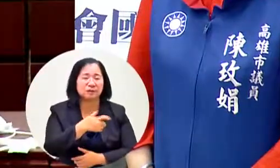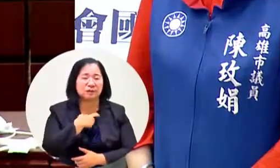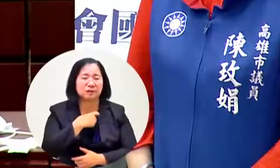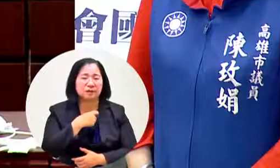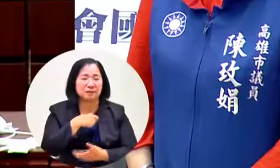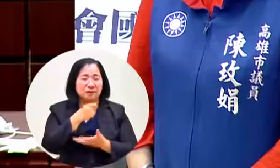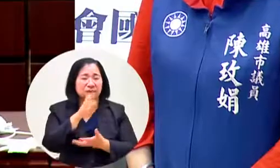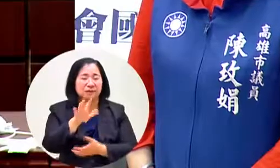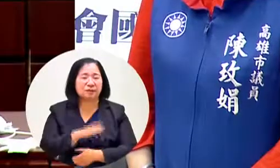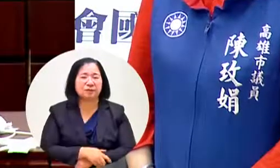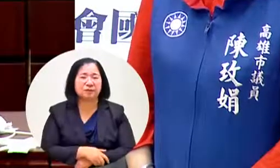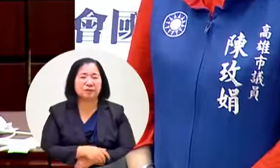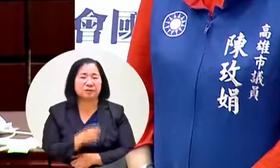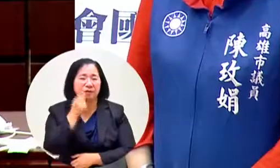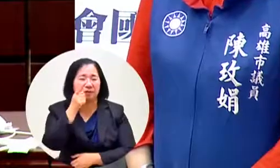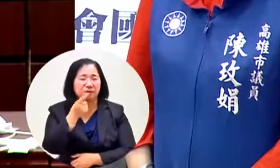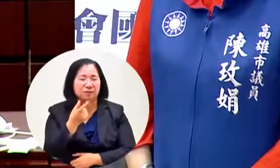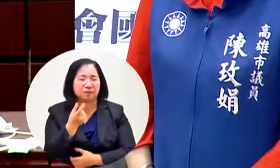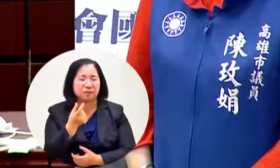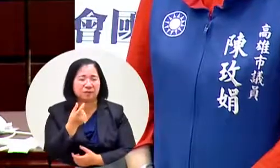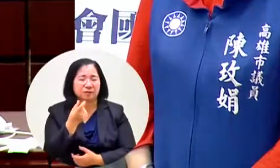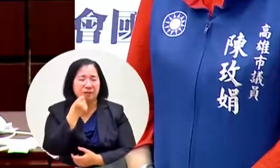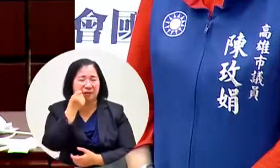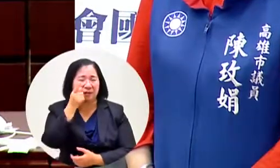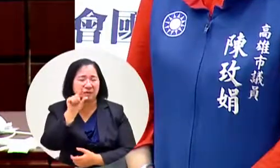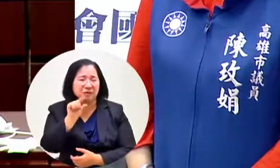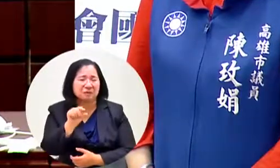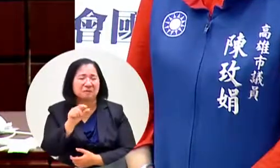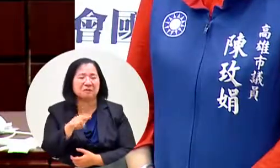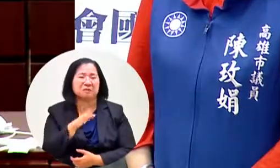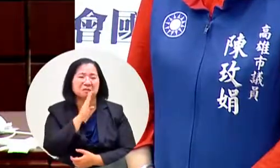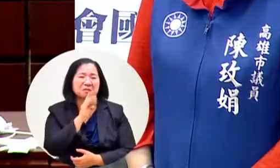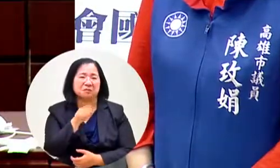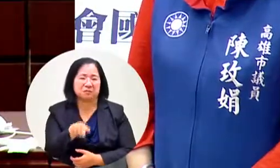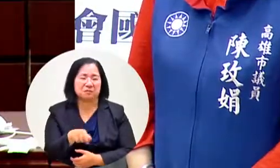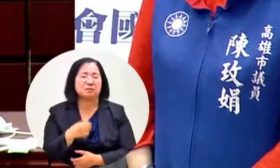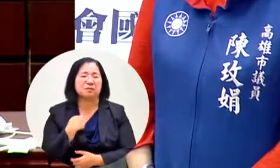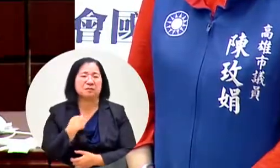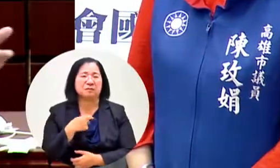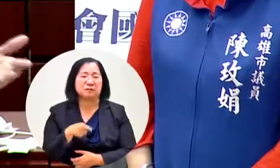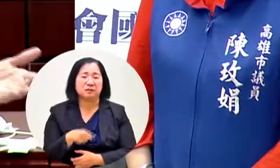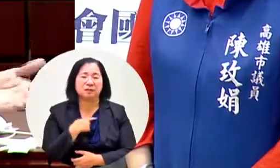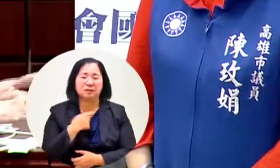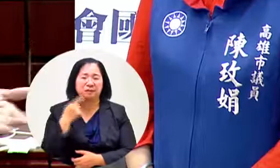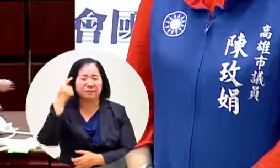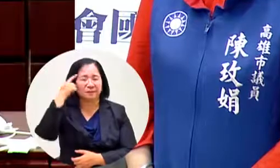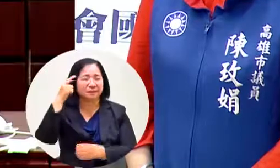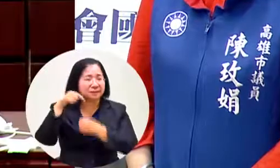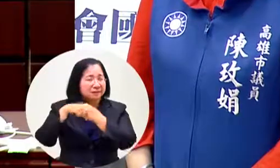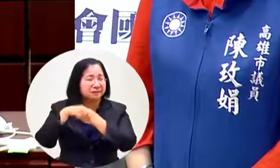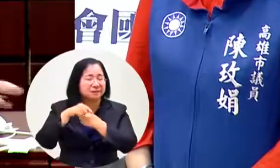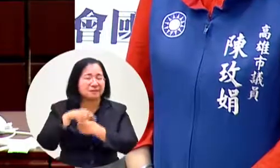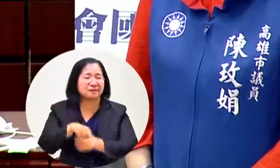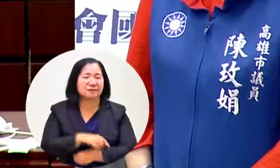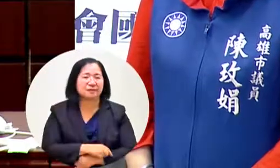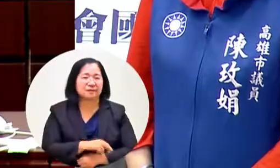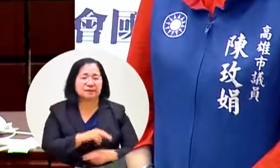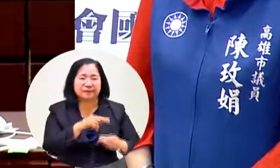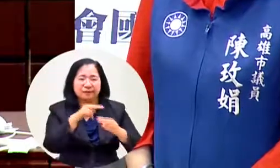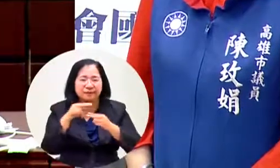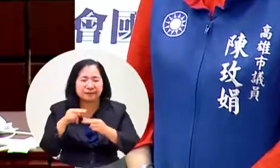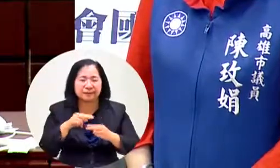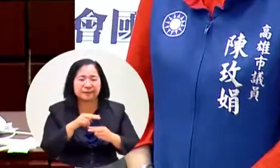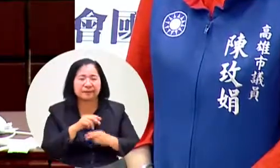员释出你的善意？谢谢。 谢谢陈梅娟议员关心我们幼保人员的低薪的问题。那各位幼保人员真的也是非常的辛苦。